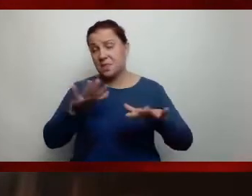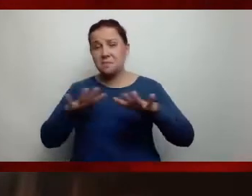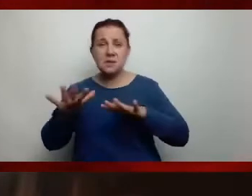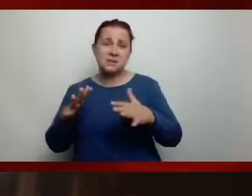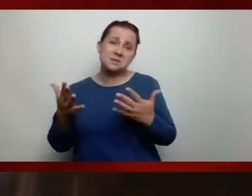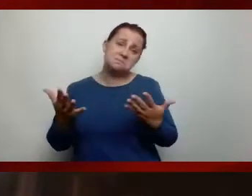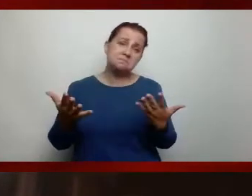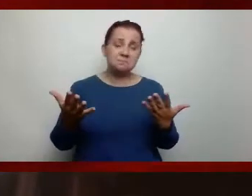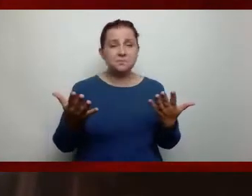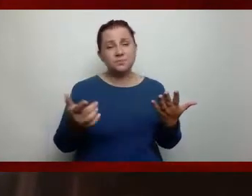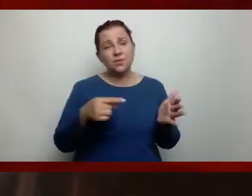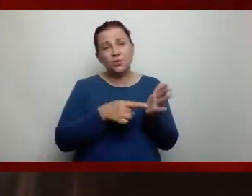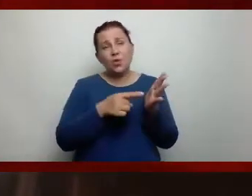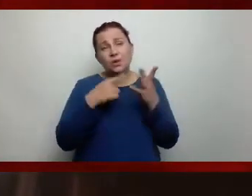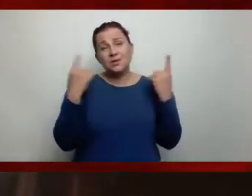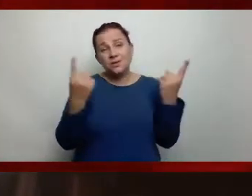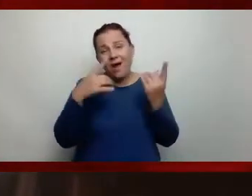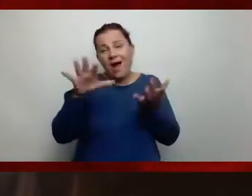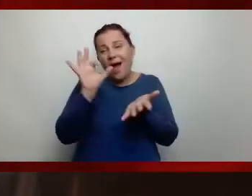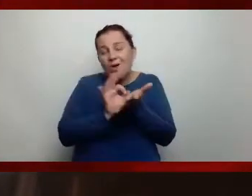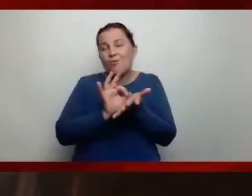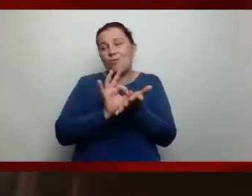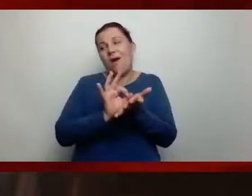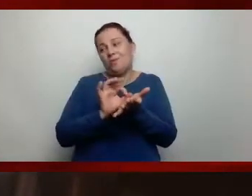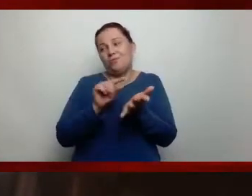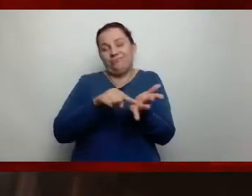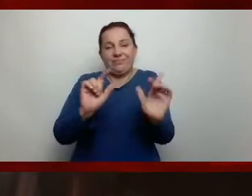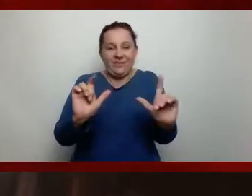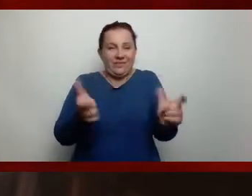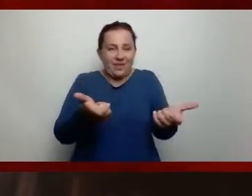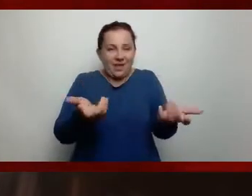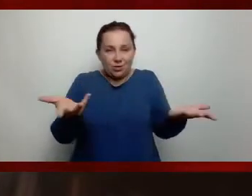sytuacja sprawiła, że to się wydarzyło. Ale